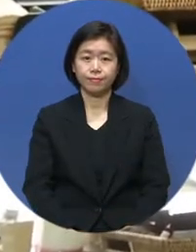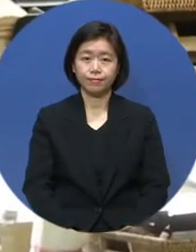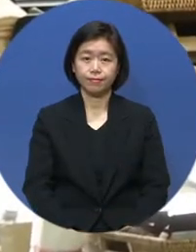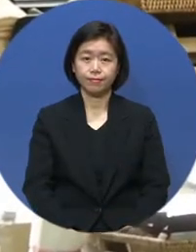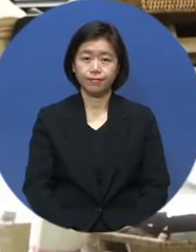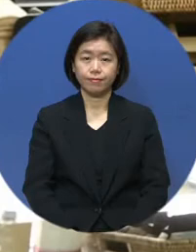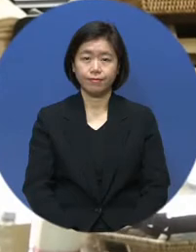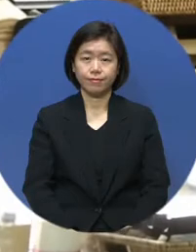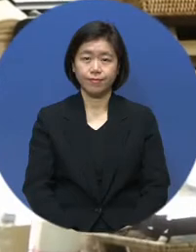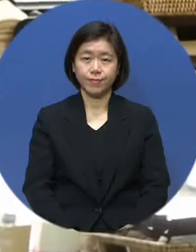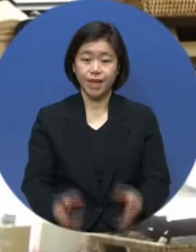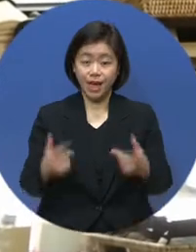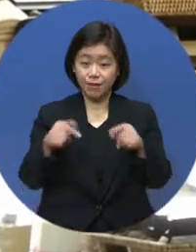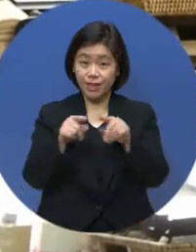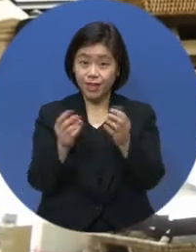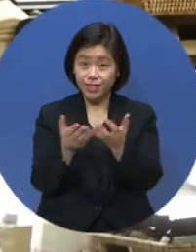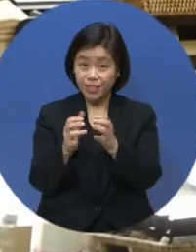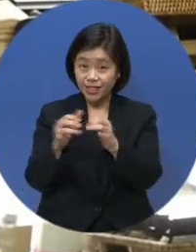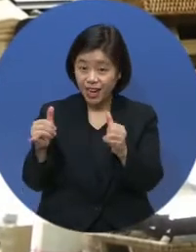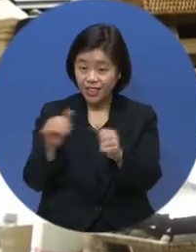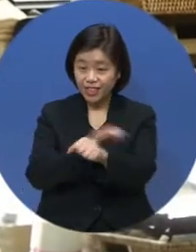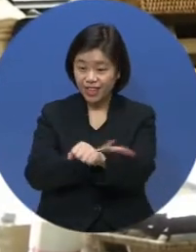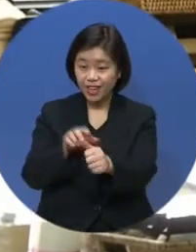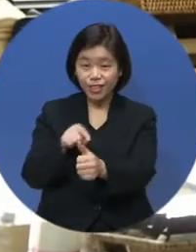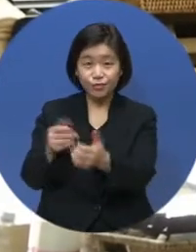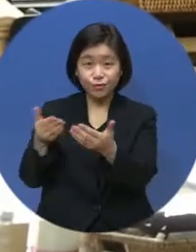잘했으면 좋겠다는 그런 거?